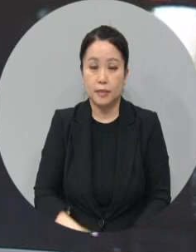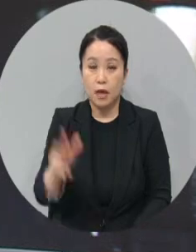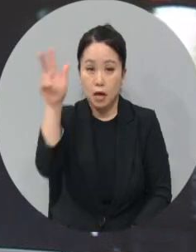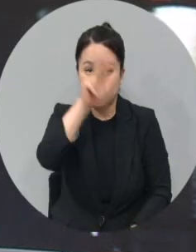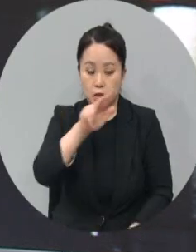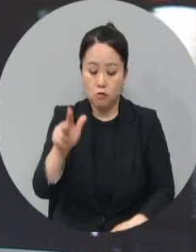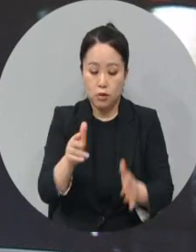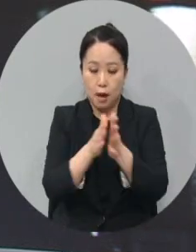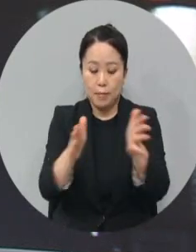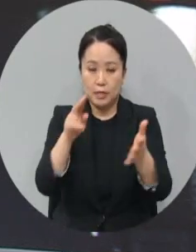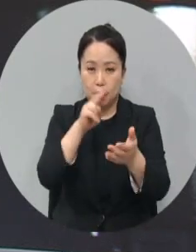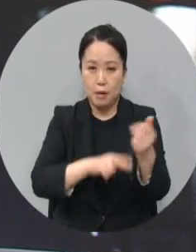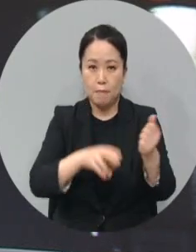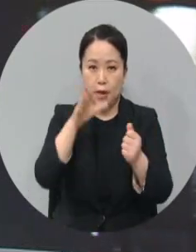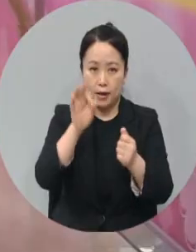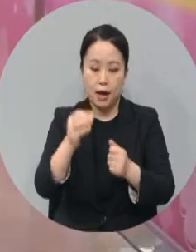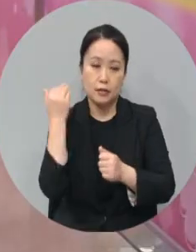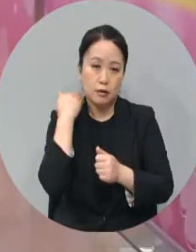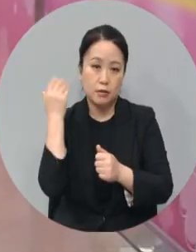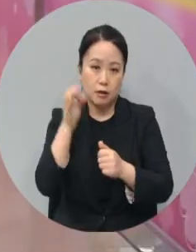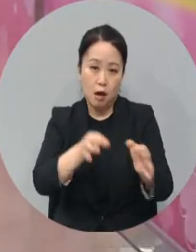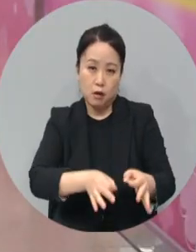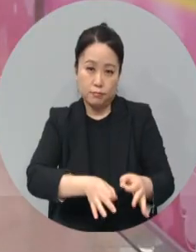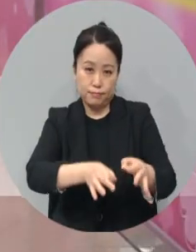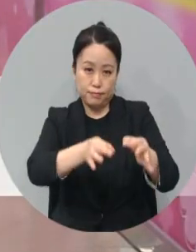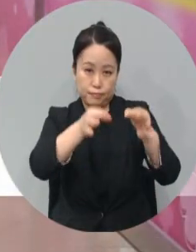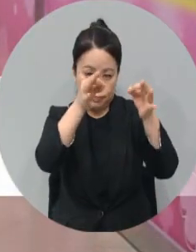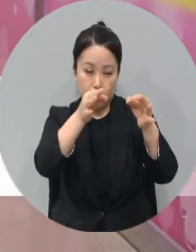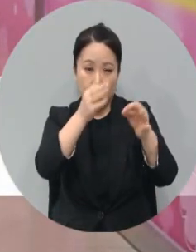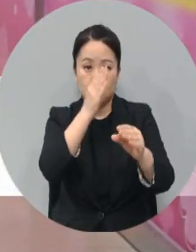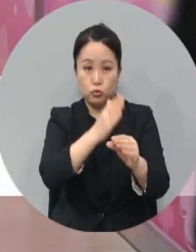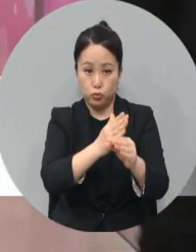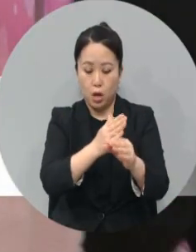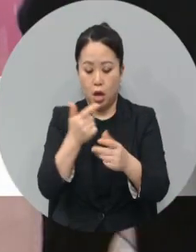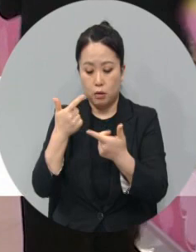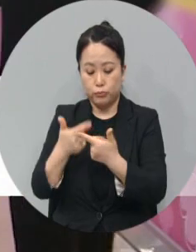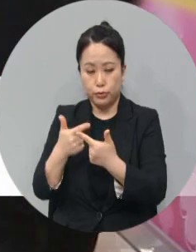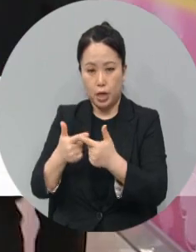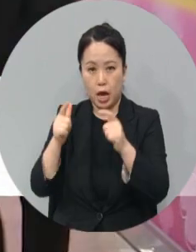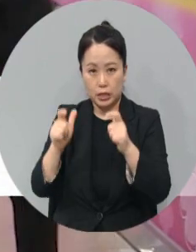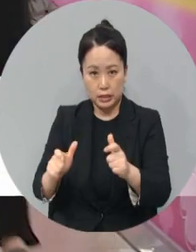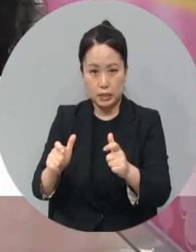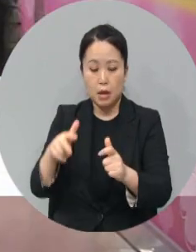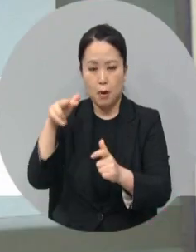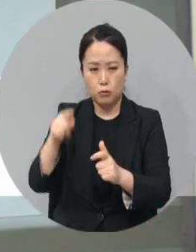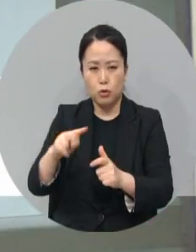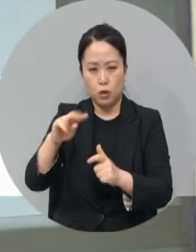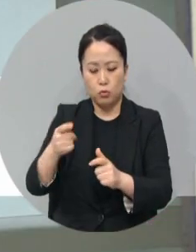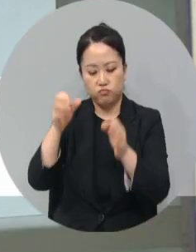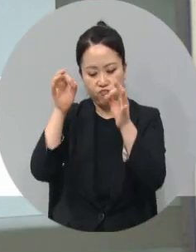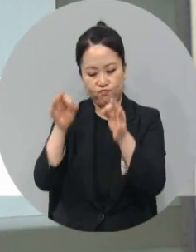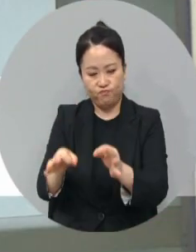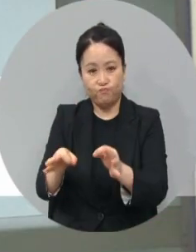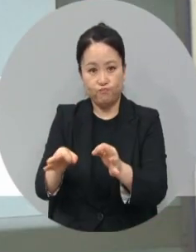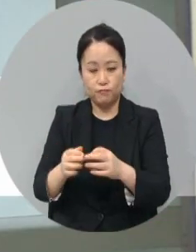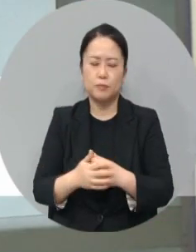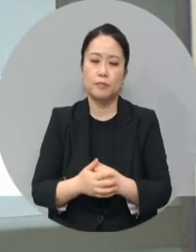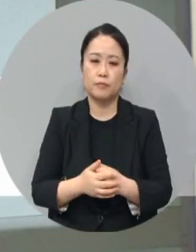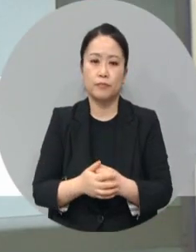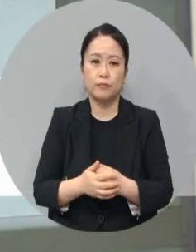전국 아파트에 매매가와 전세가가 상승세를 확대하고 있는 가운데 부산은 이번 주에도 하락세가